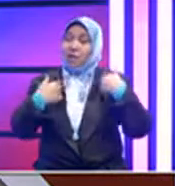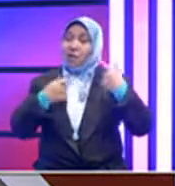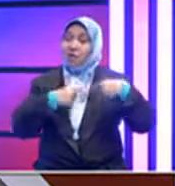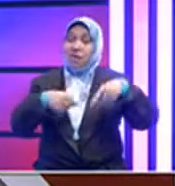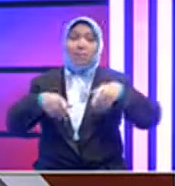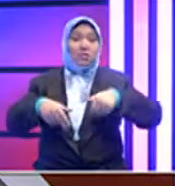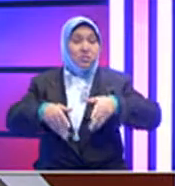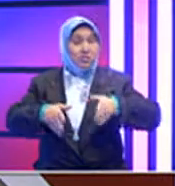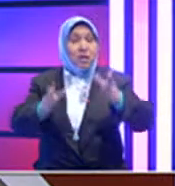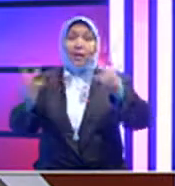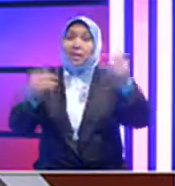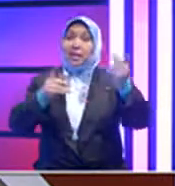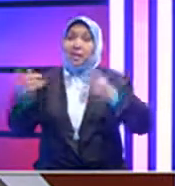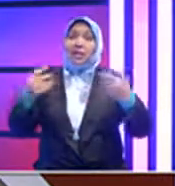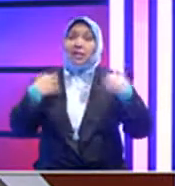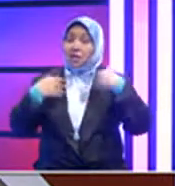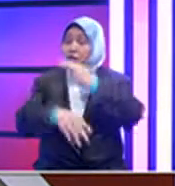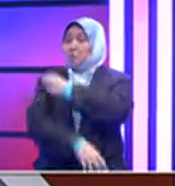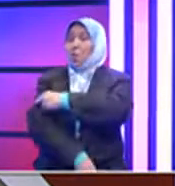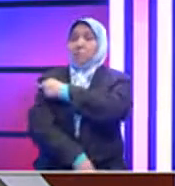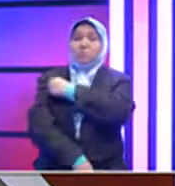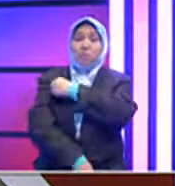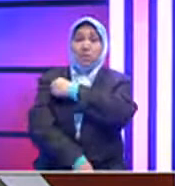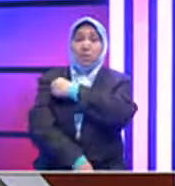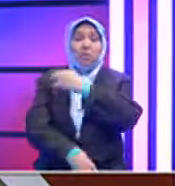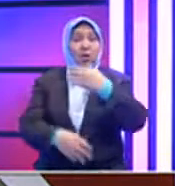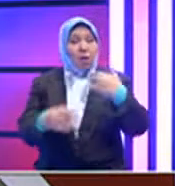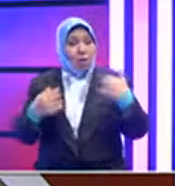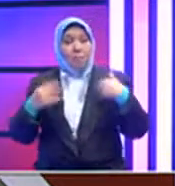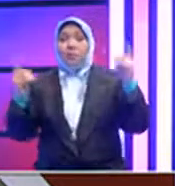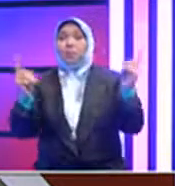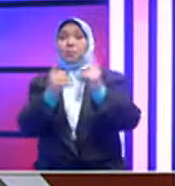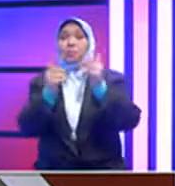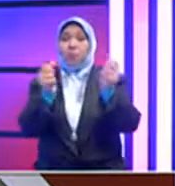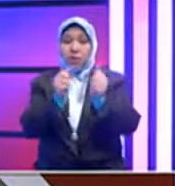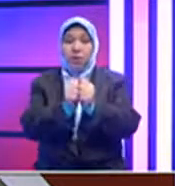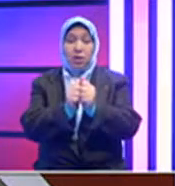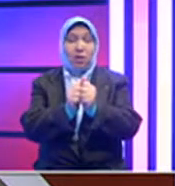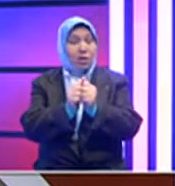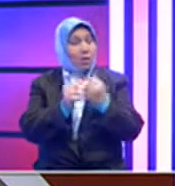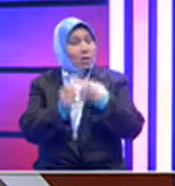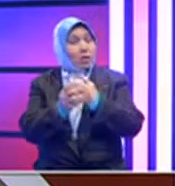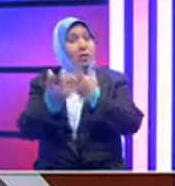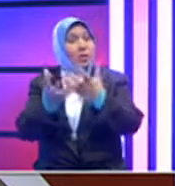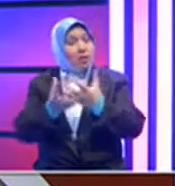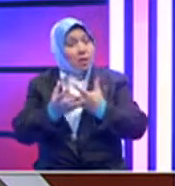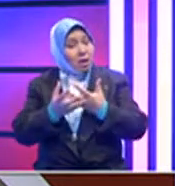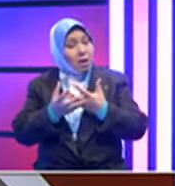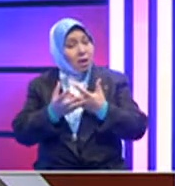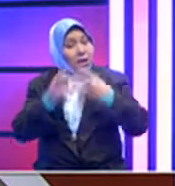dalam kereta ada ada yang di Hospital Russel menanti bertemu dengan Doctor terjadi kitchen Hai Hen